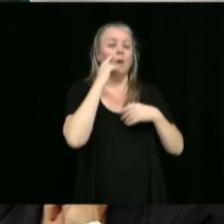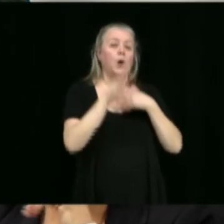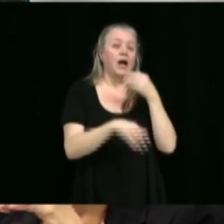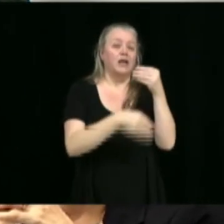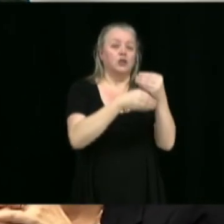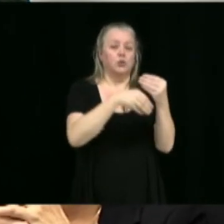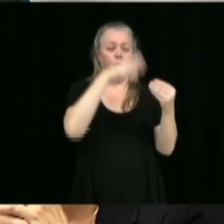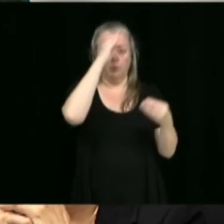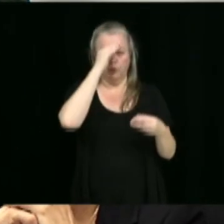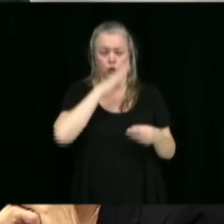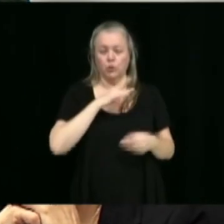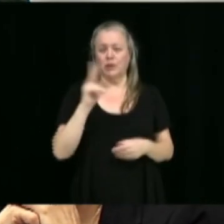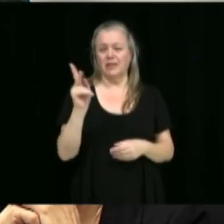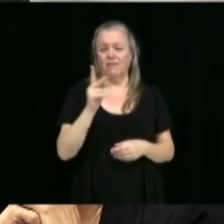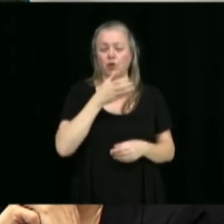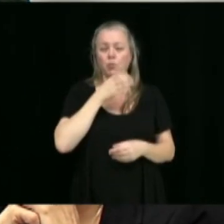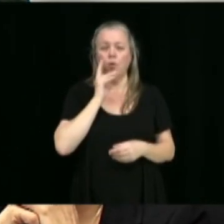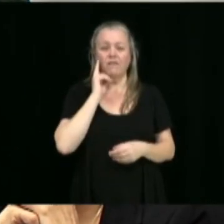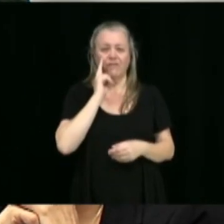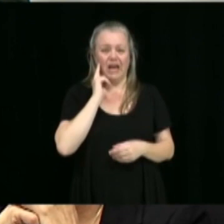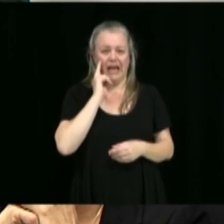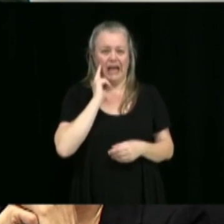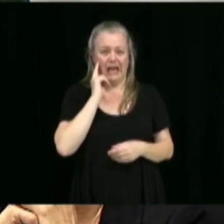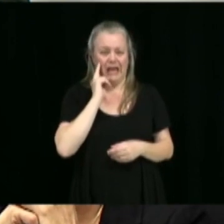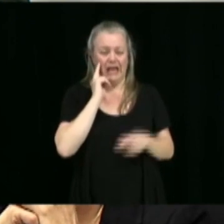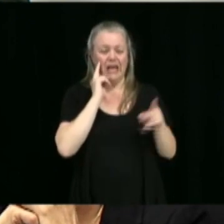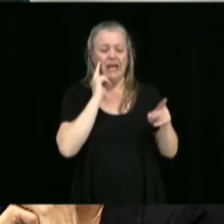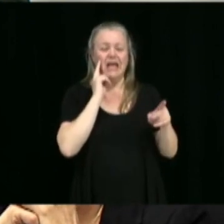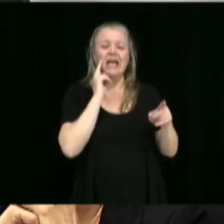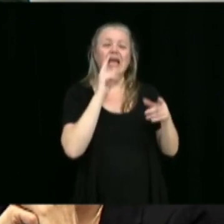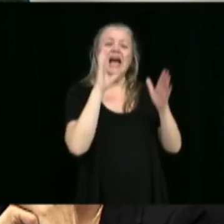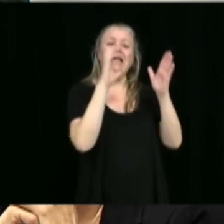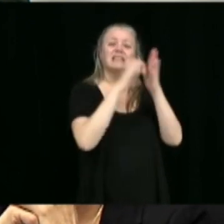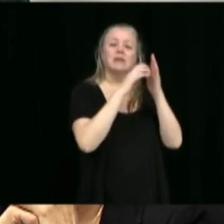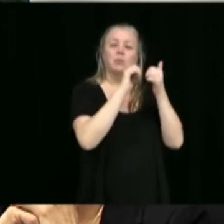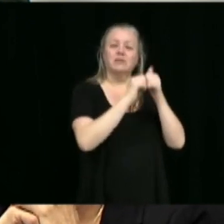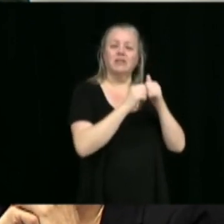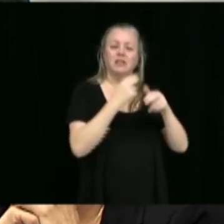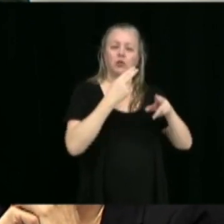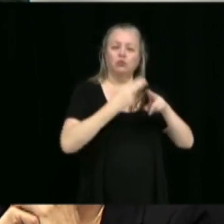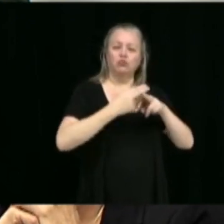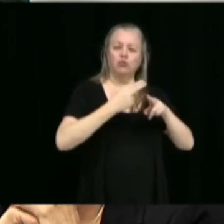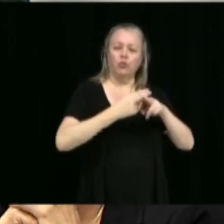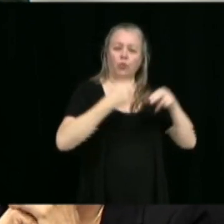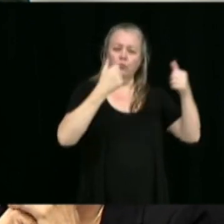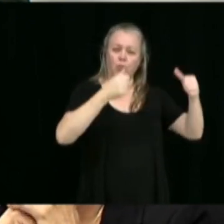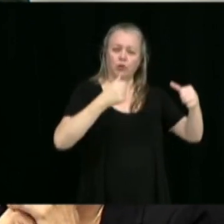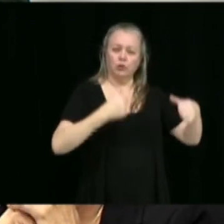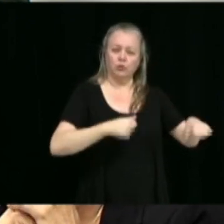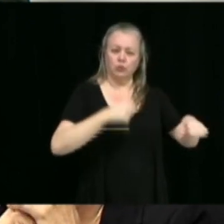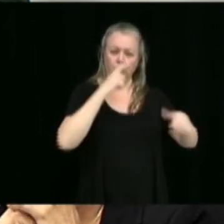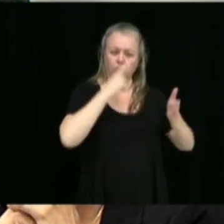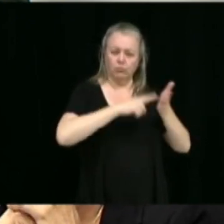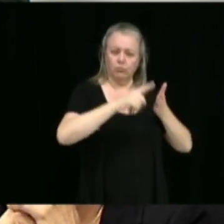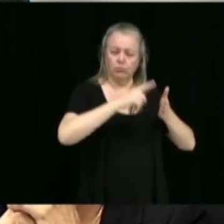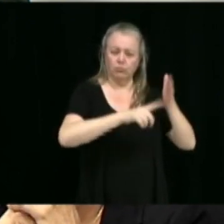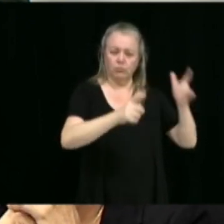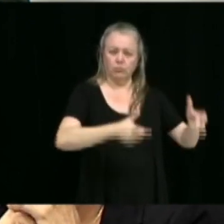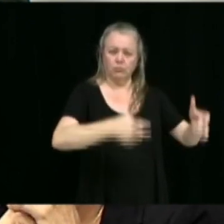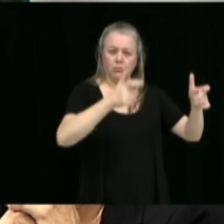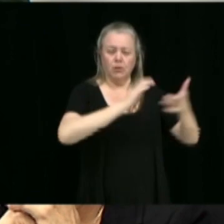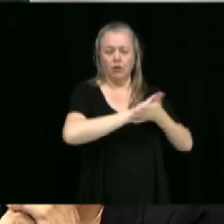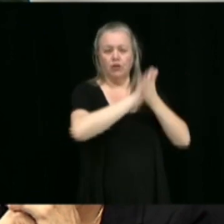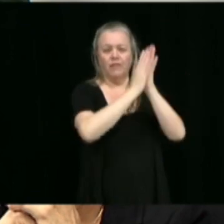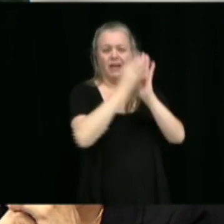M. Kevin Boivin à l'article modification du nom du poste inspecteur en bâtiment pour inspecteur en urbanisme et